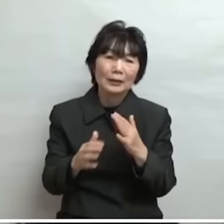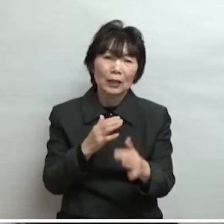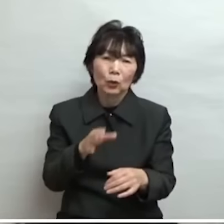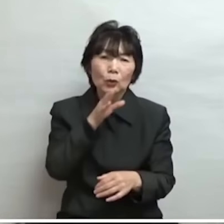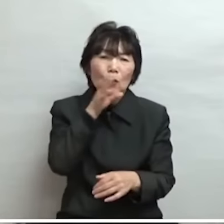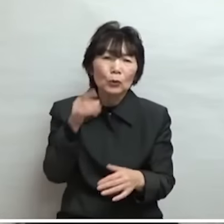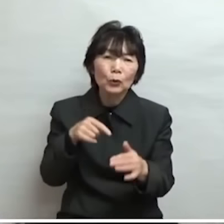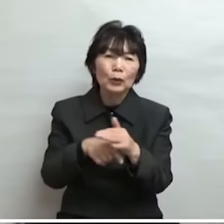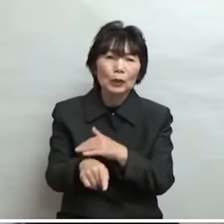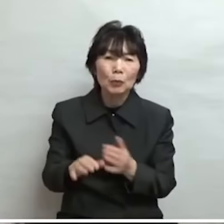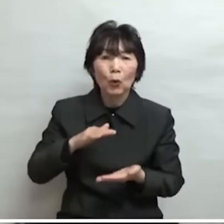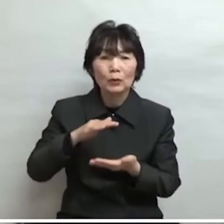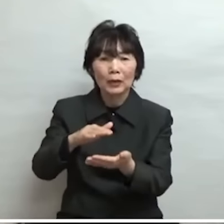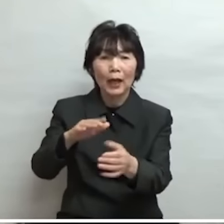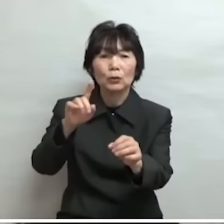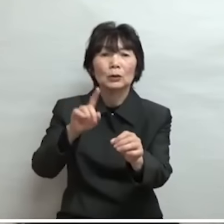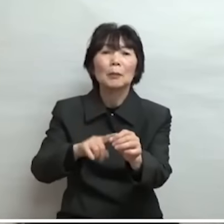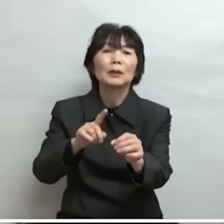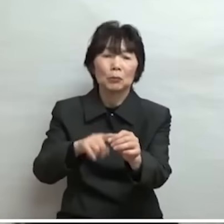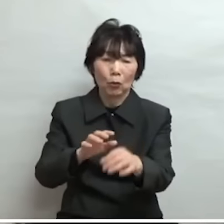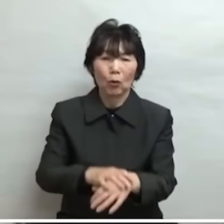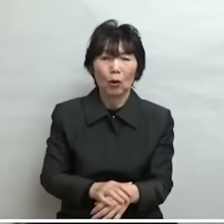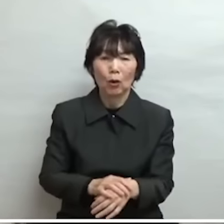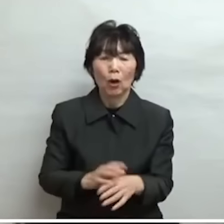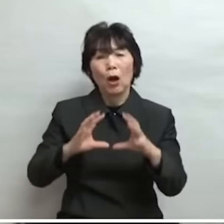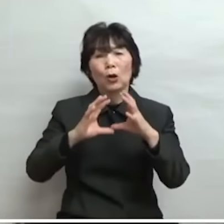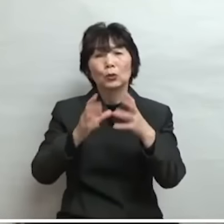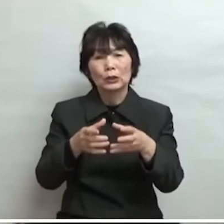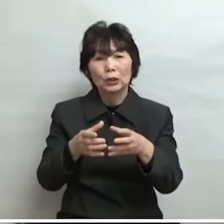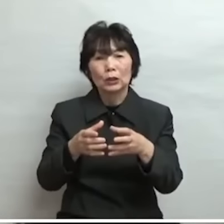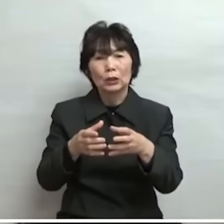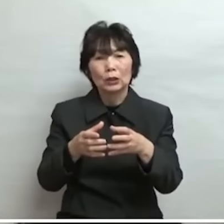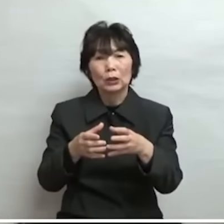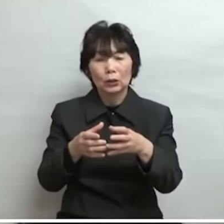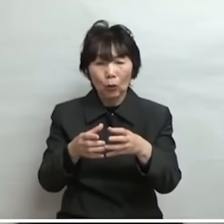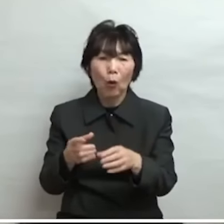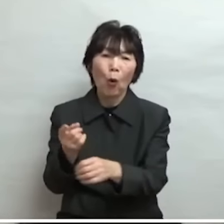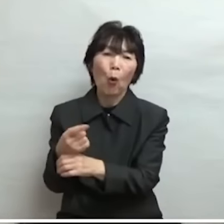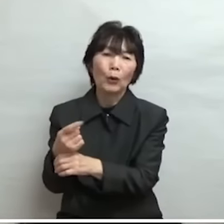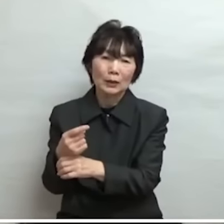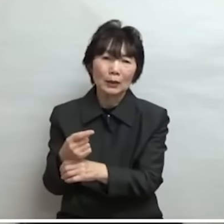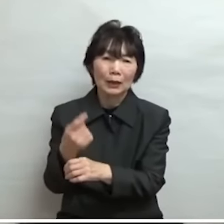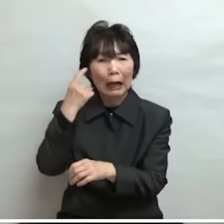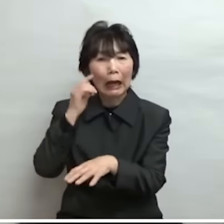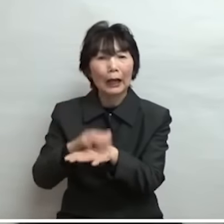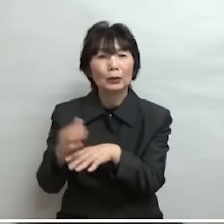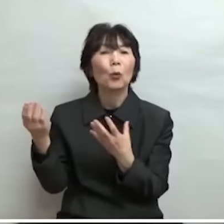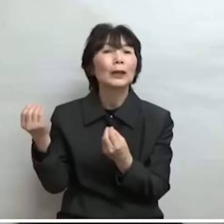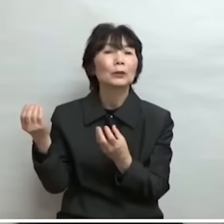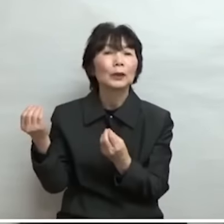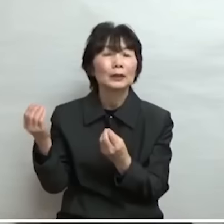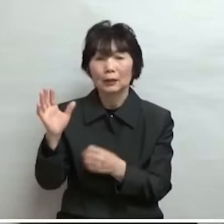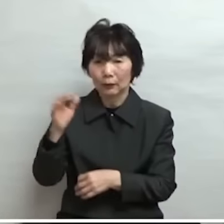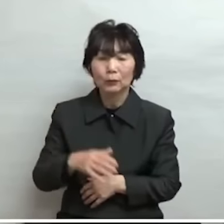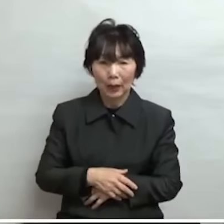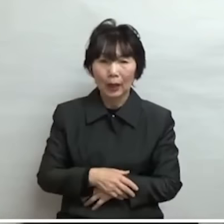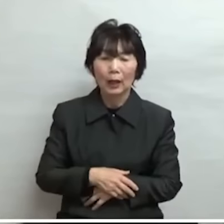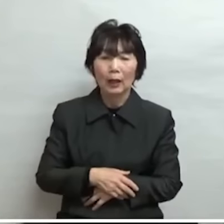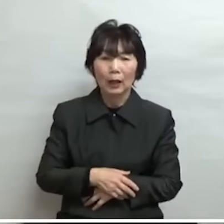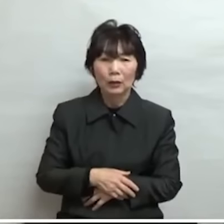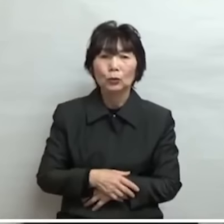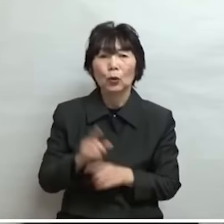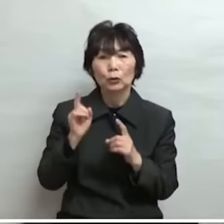ですね、これは国の方針とか国の見解と同じ通りだじゃなくてですね、やっぱりそれぞれの県にそれぞれのケ